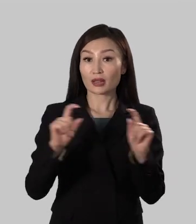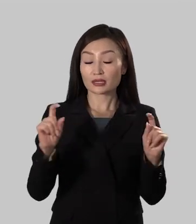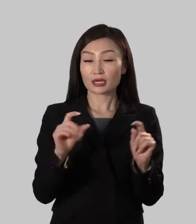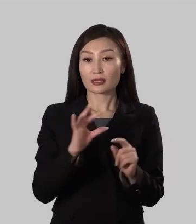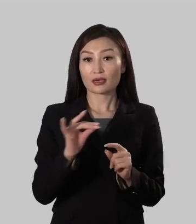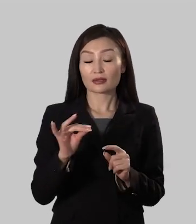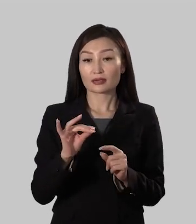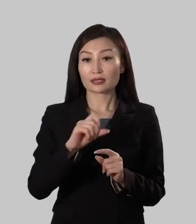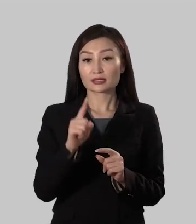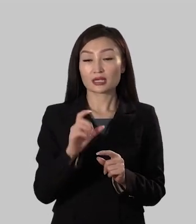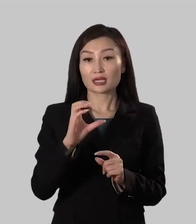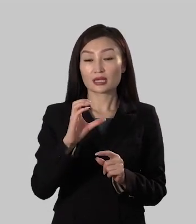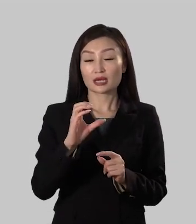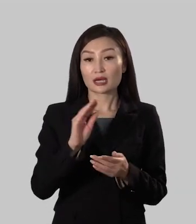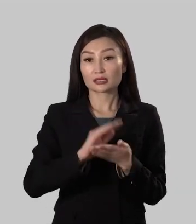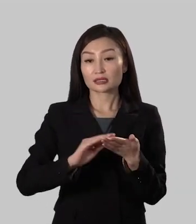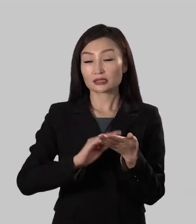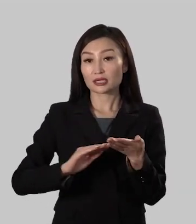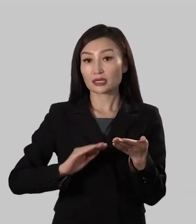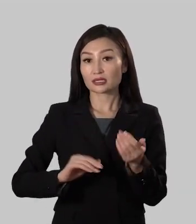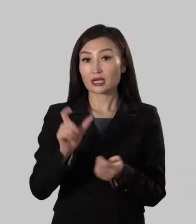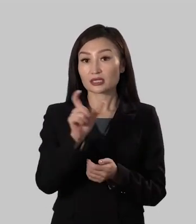из сочинений ваших ровесников.